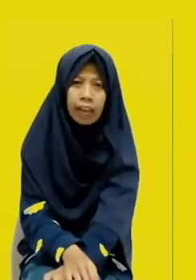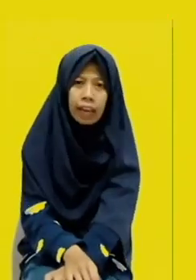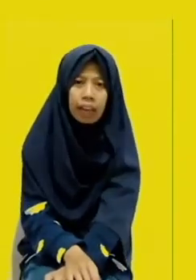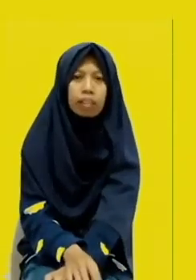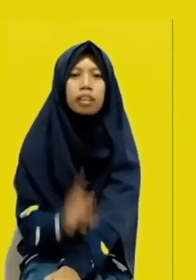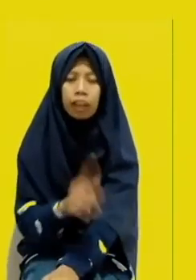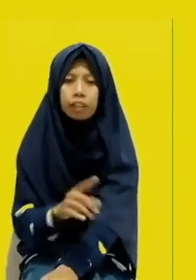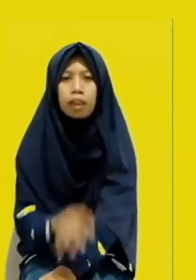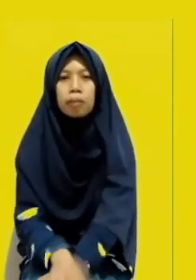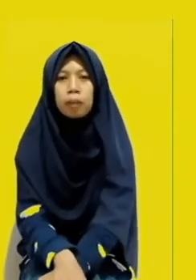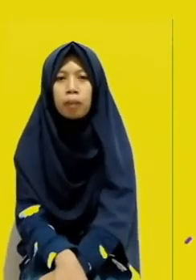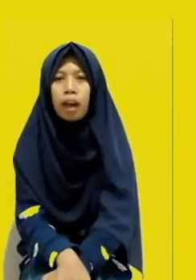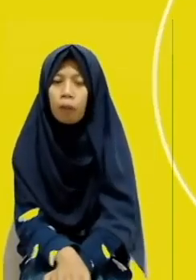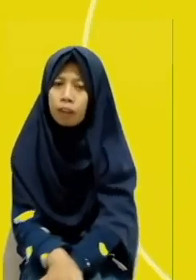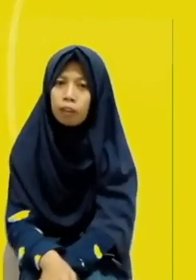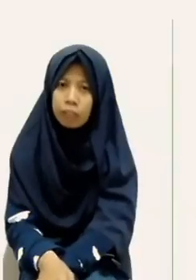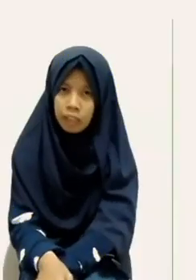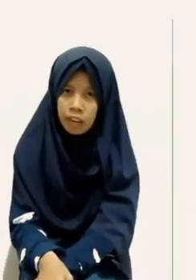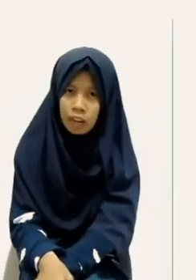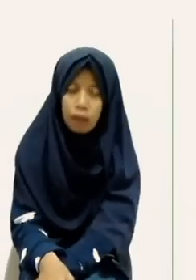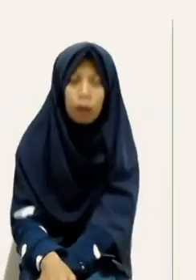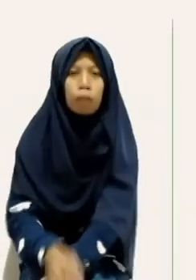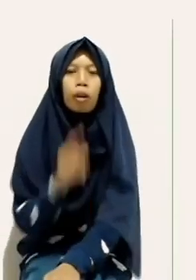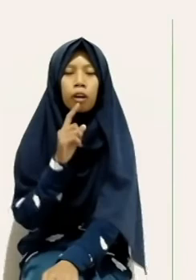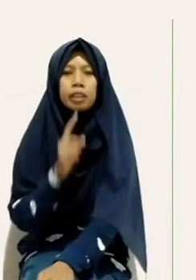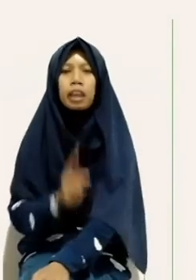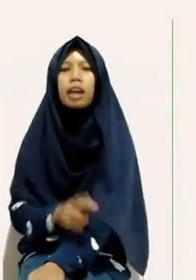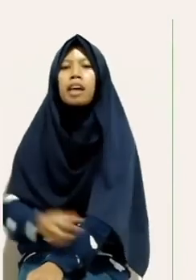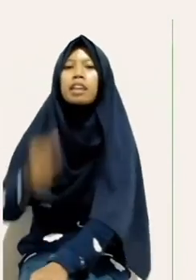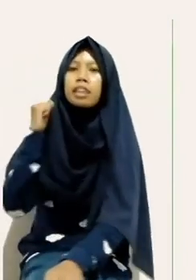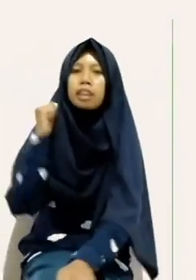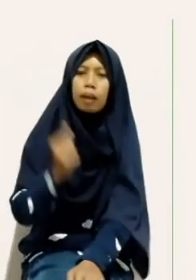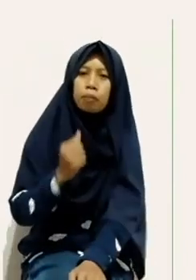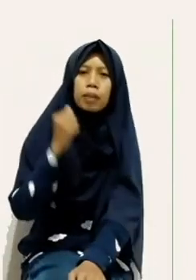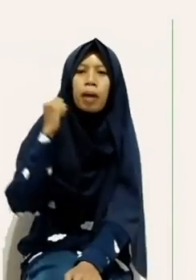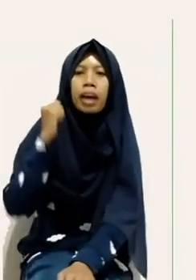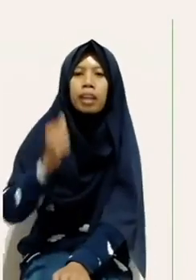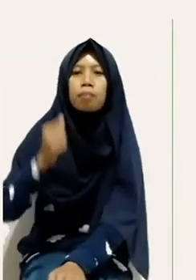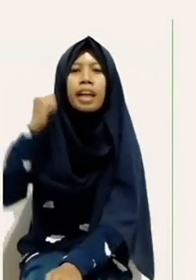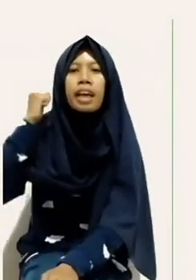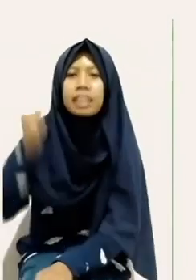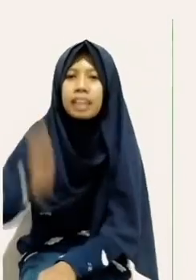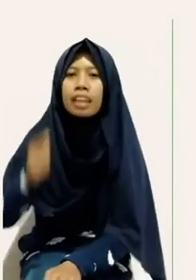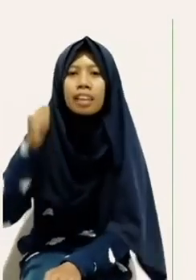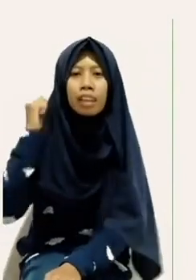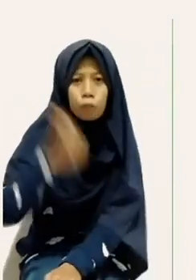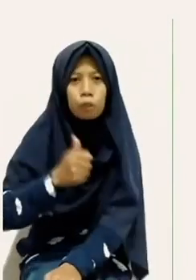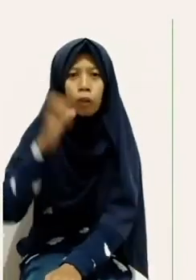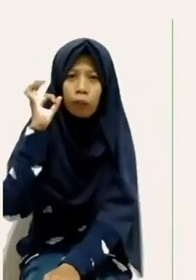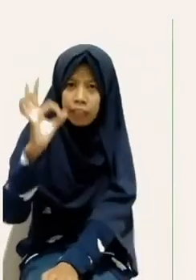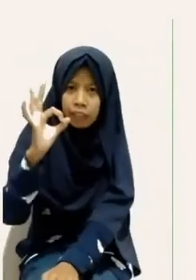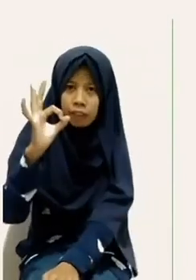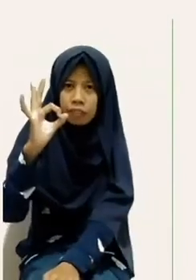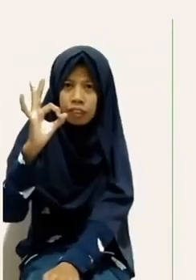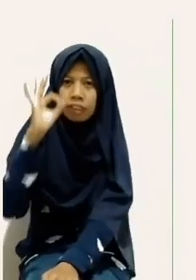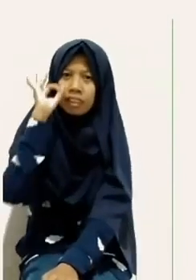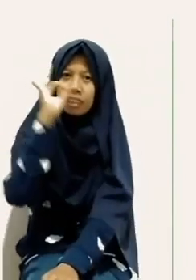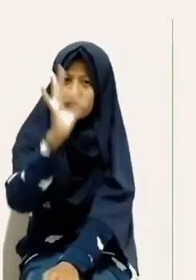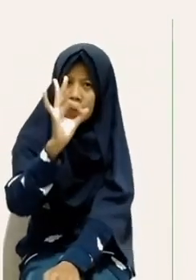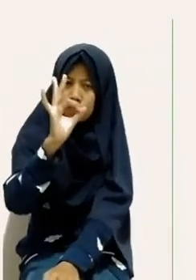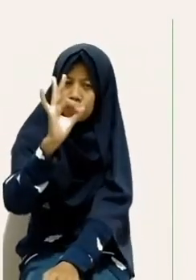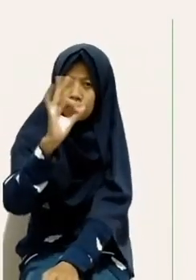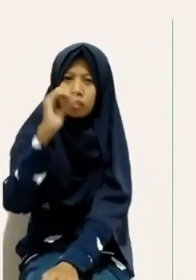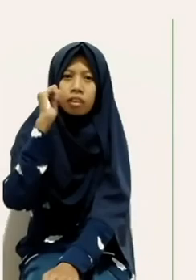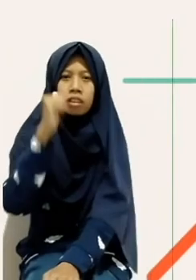pendek jangan sampai melawan siap pokoknya tetap semangat belajar terus oke